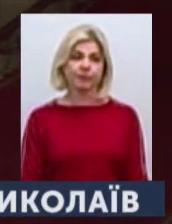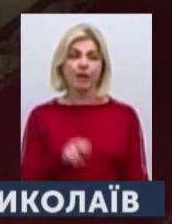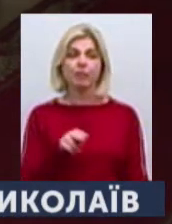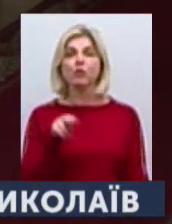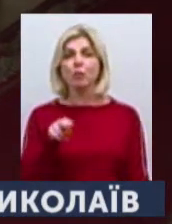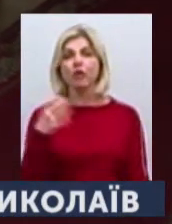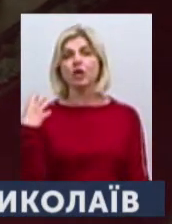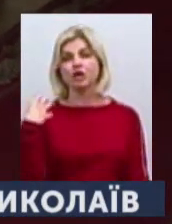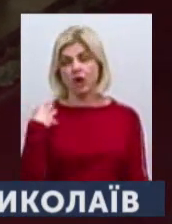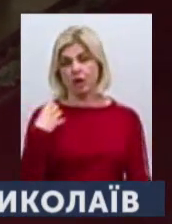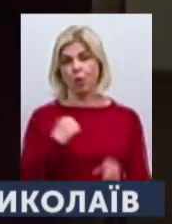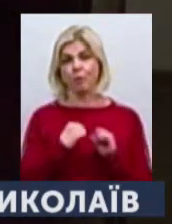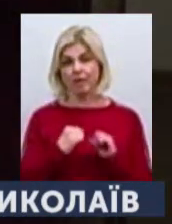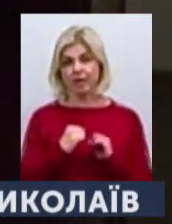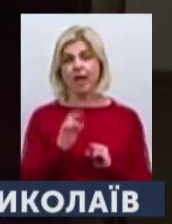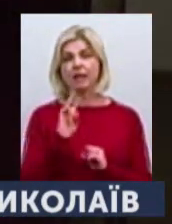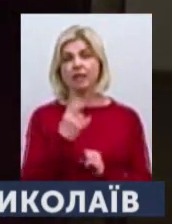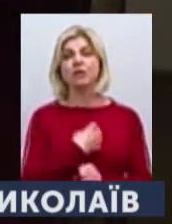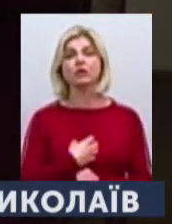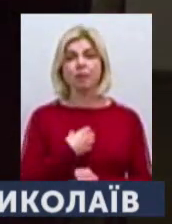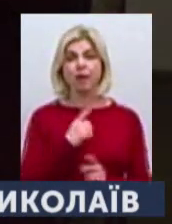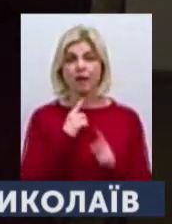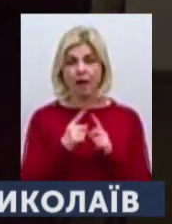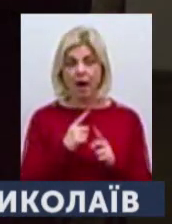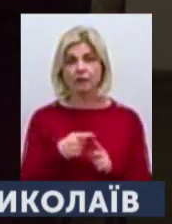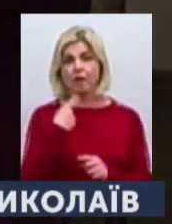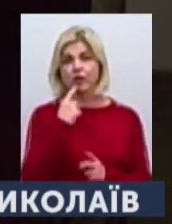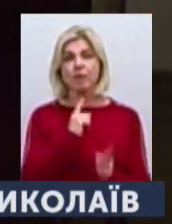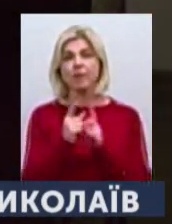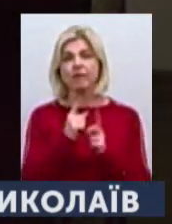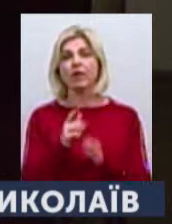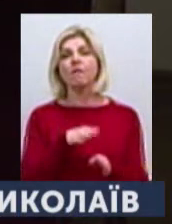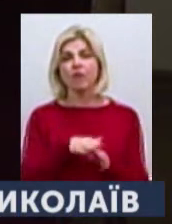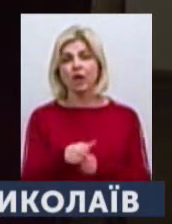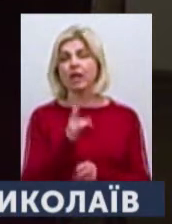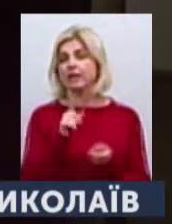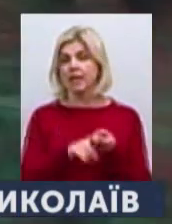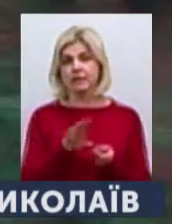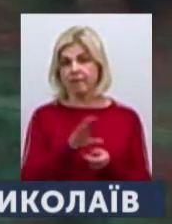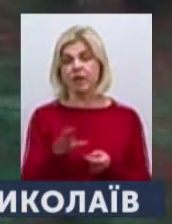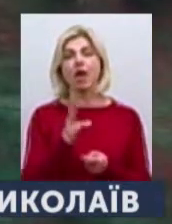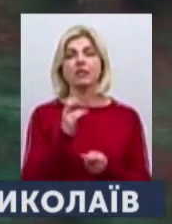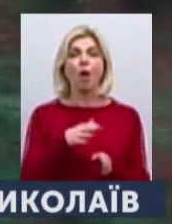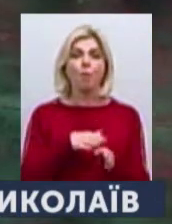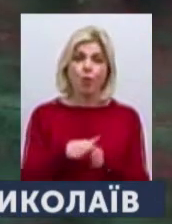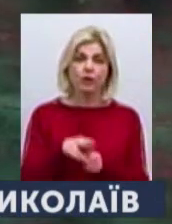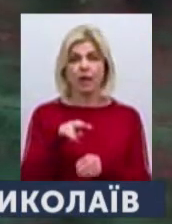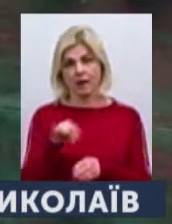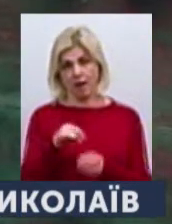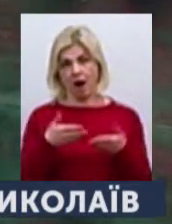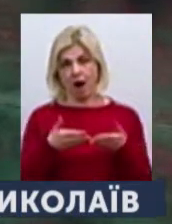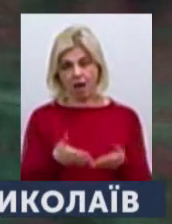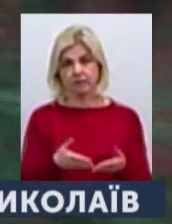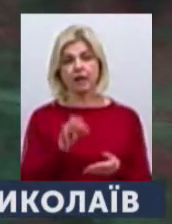управління транспортного комплексу Миколаївської міськради, каже, перевезення здійснюватимуть незалежно від наповнюваності катеру. Проїзд пільгової категорії